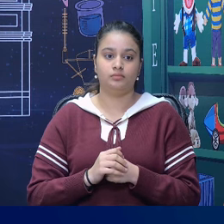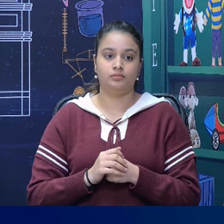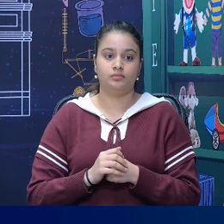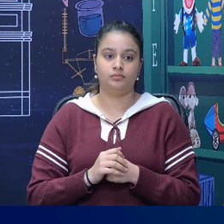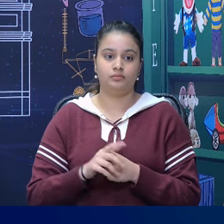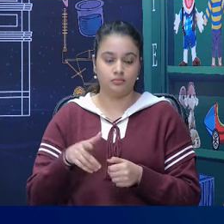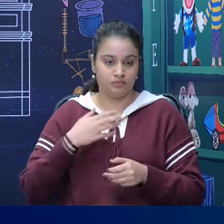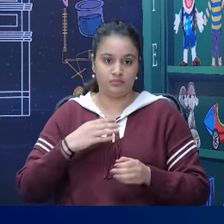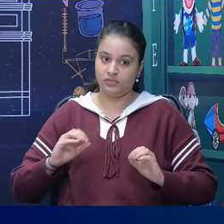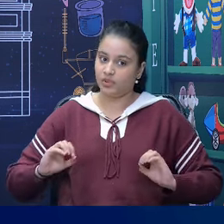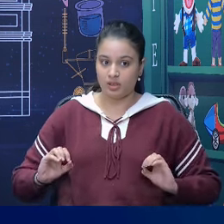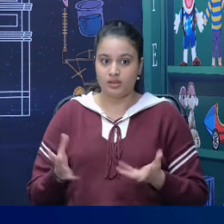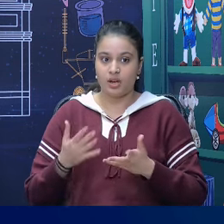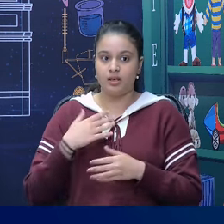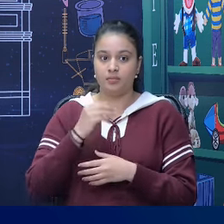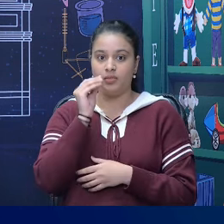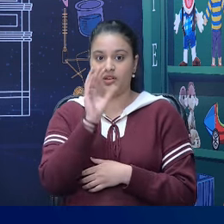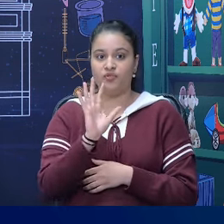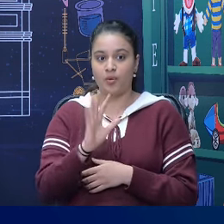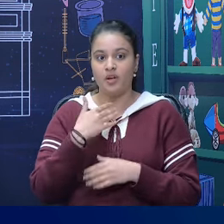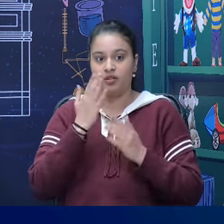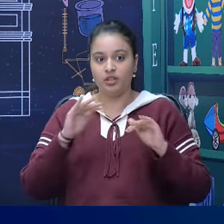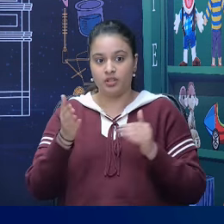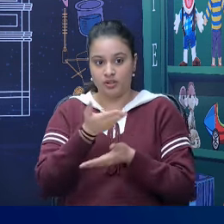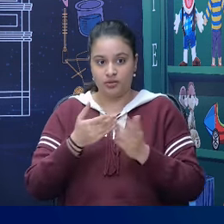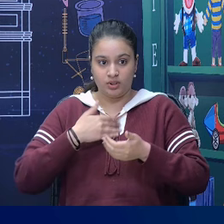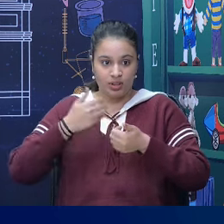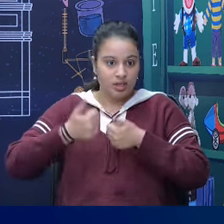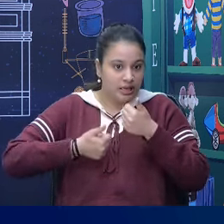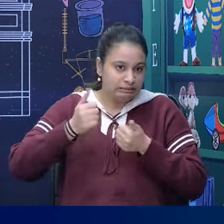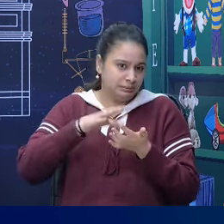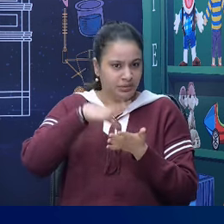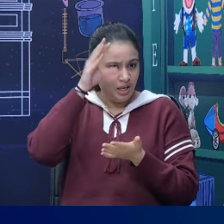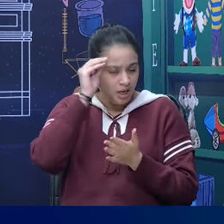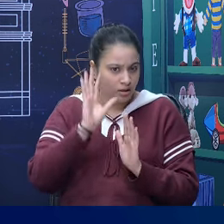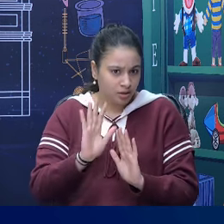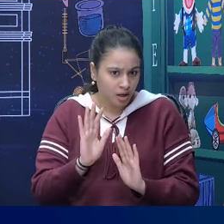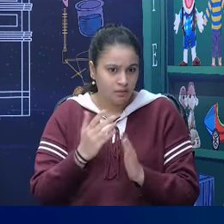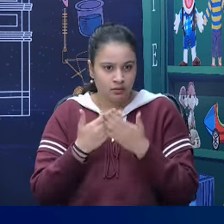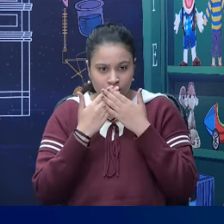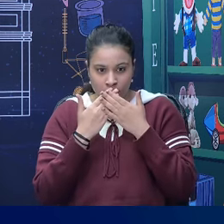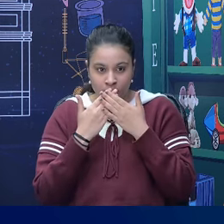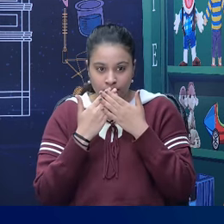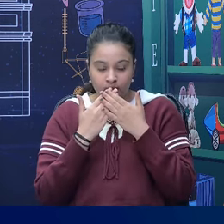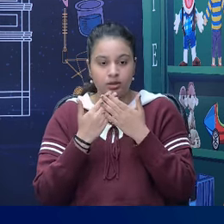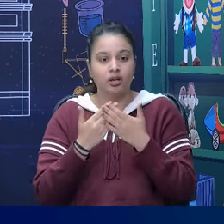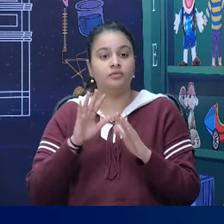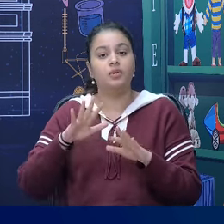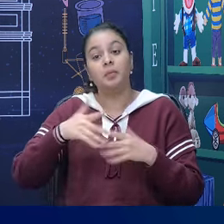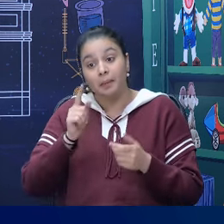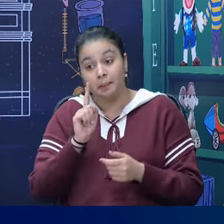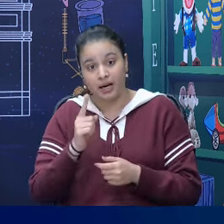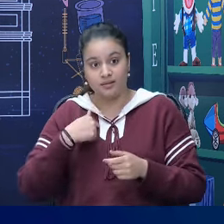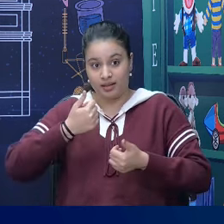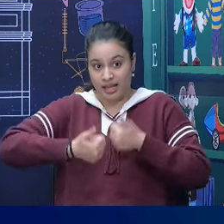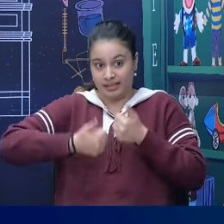स्टार्टिंग में बात करी है मुझे भी अच्छा लग रहा है स्टूडेंट्स को भी लग रहा होगा हां एग्जामिनेशन के लिए तो हम पढ़ते ही हैं कई बार पर एग्जामिनेशन से ज्यादा यहां